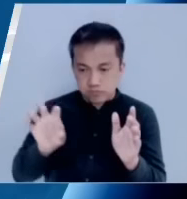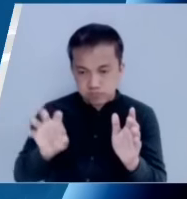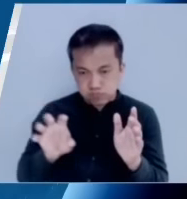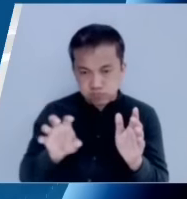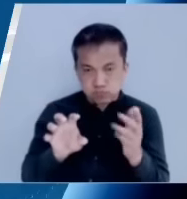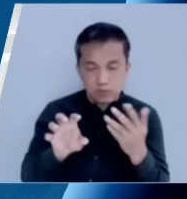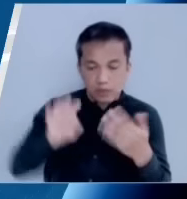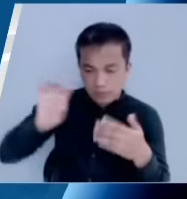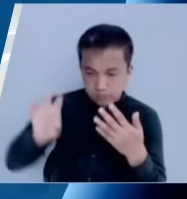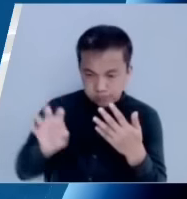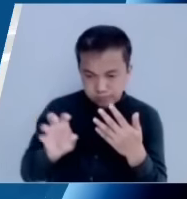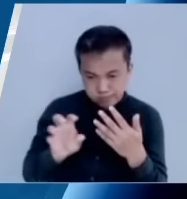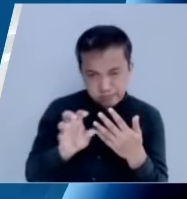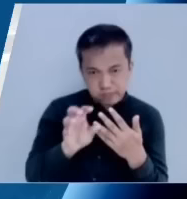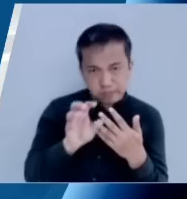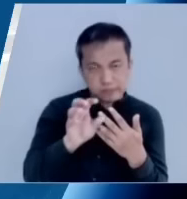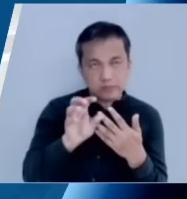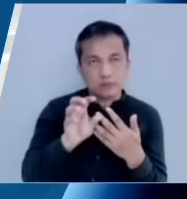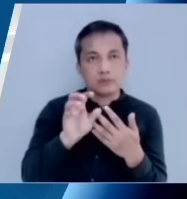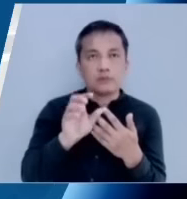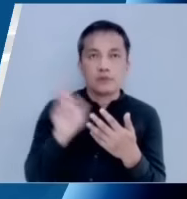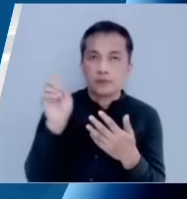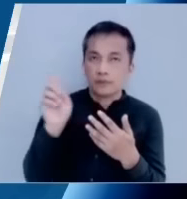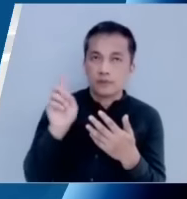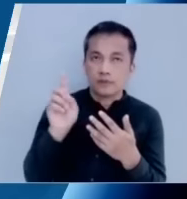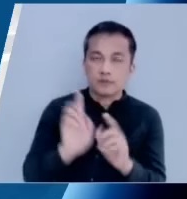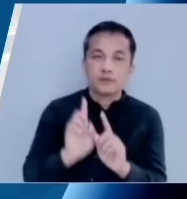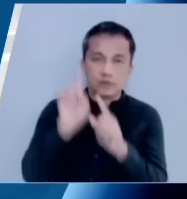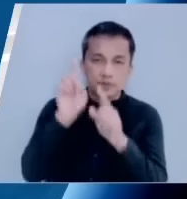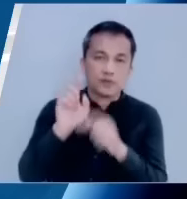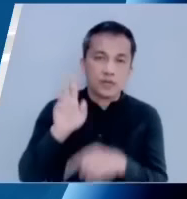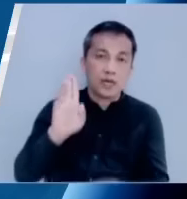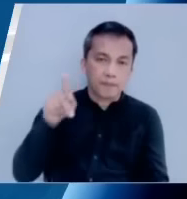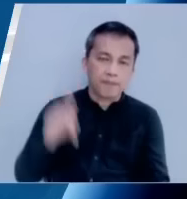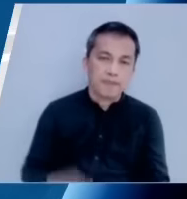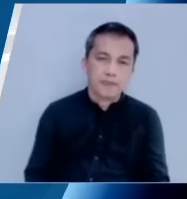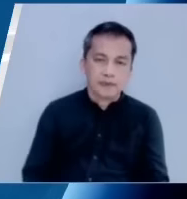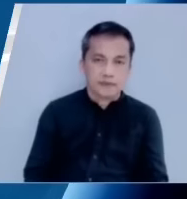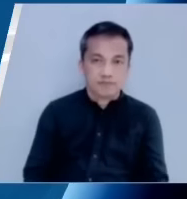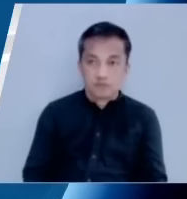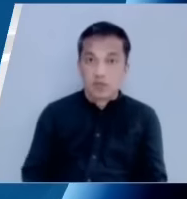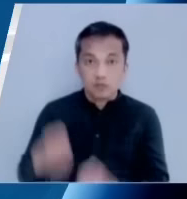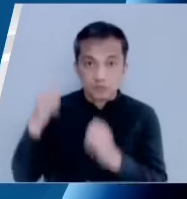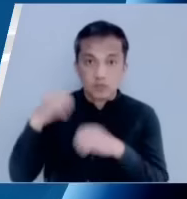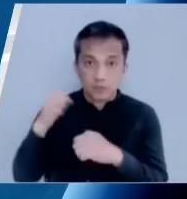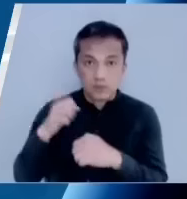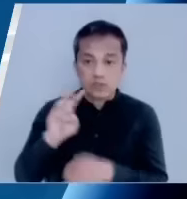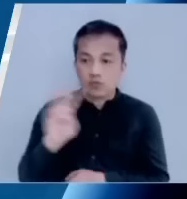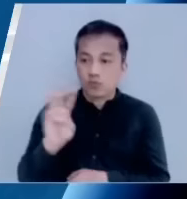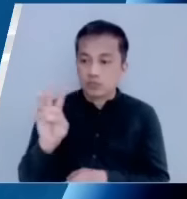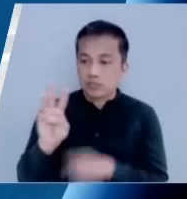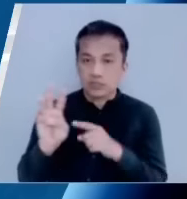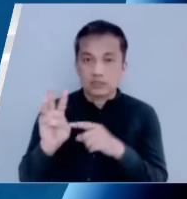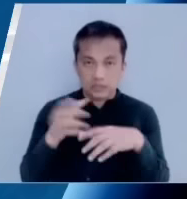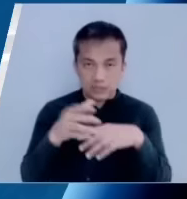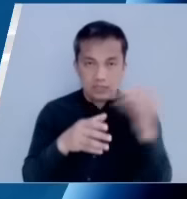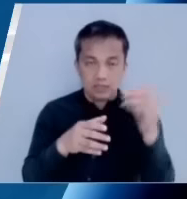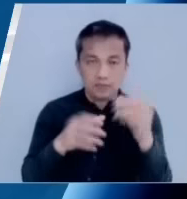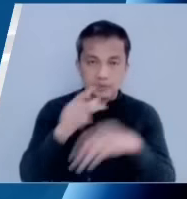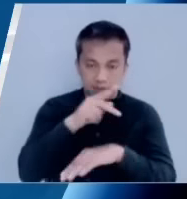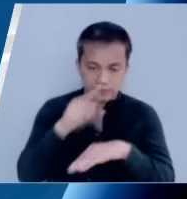muna ito bago magbago ng direksyon paitaas. At inaasahan po natin, Miyerkules pa ito posibleng lumabas ng Philippine Area